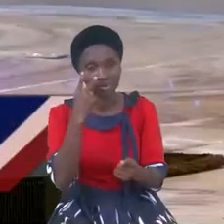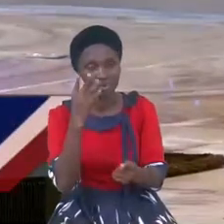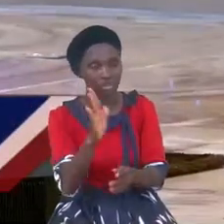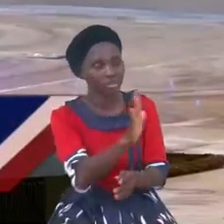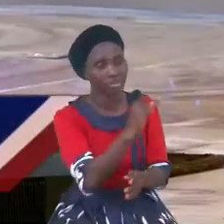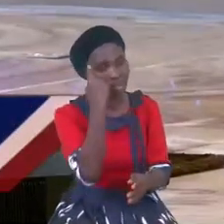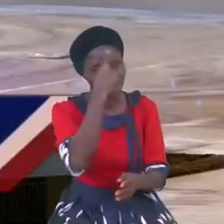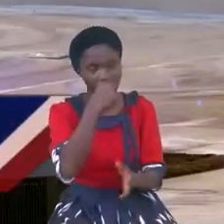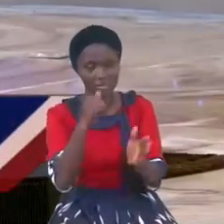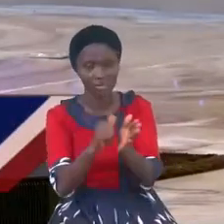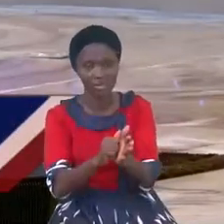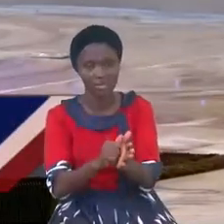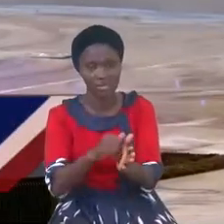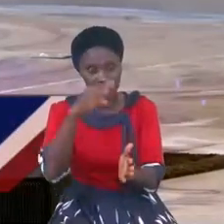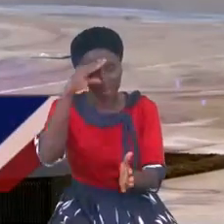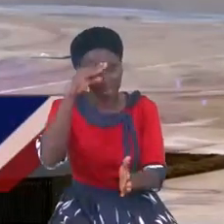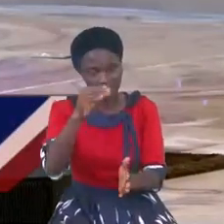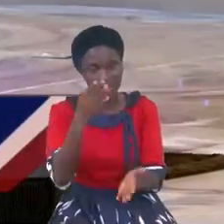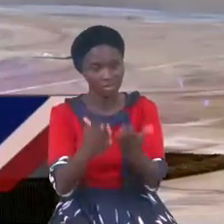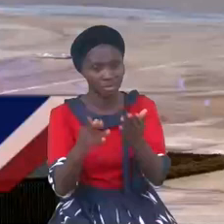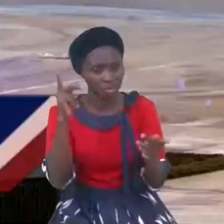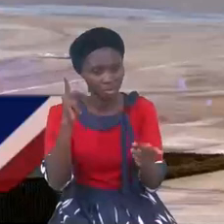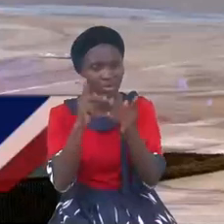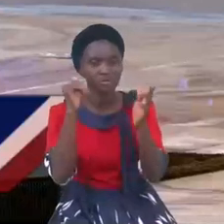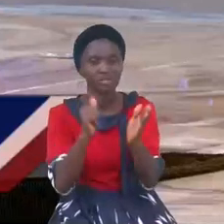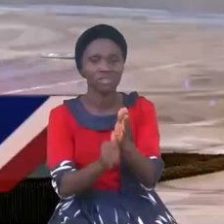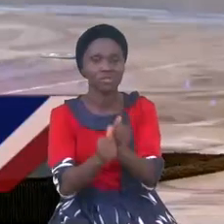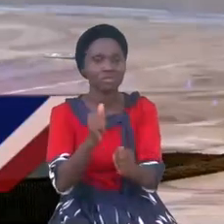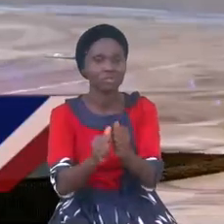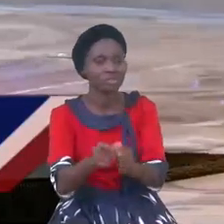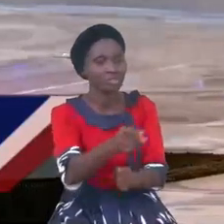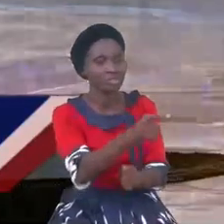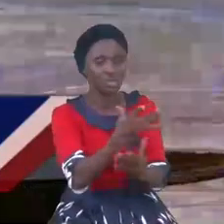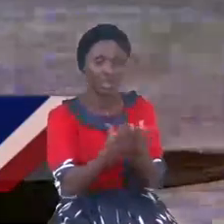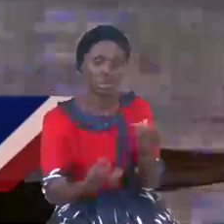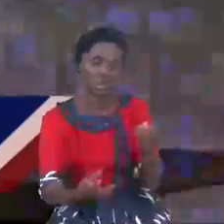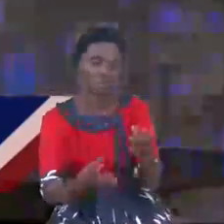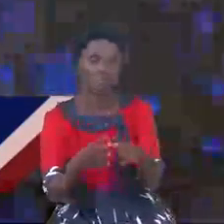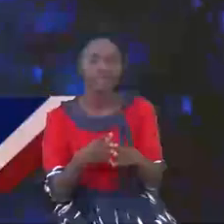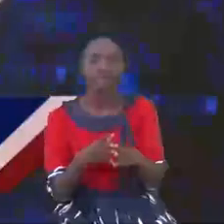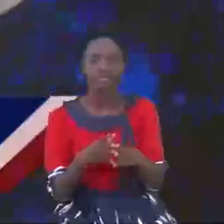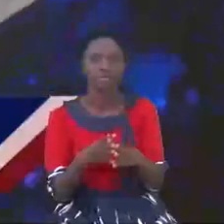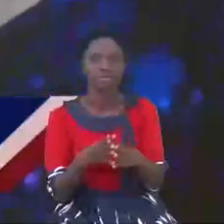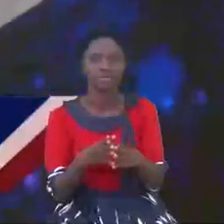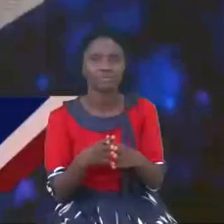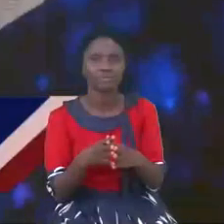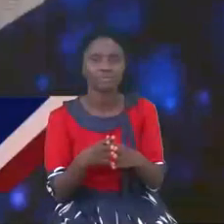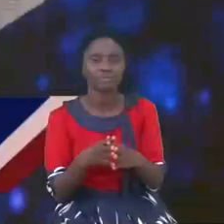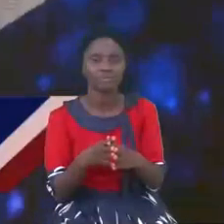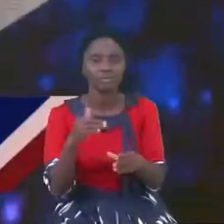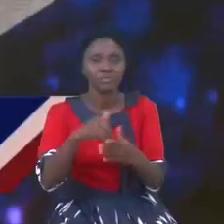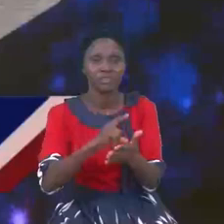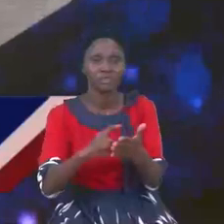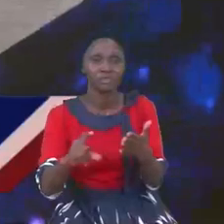de compléter ce qui manque à votre foi. Verset 13.